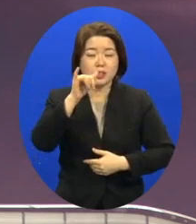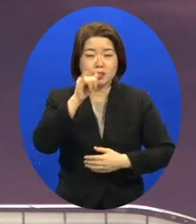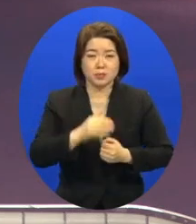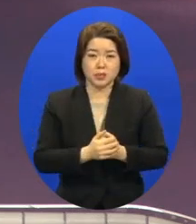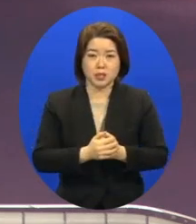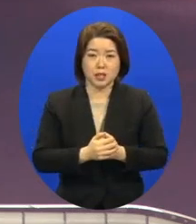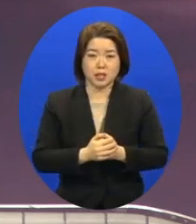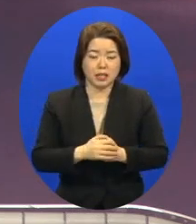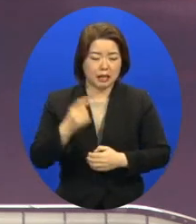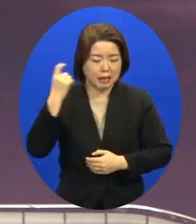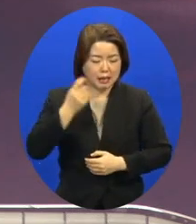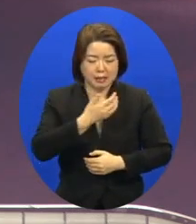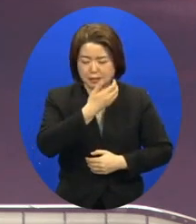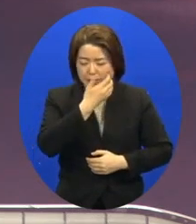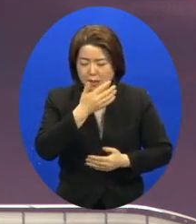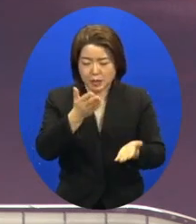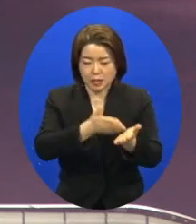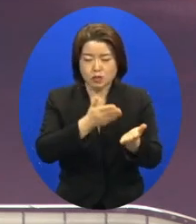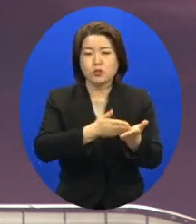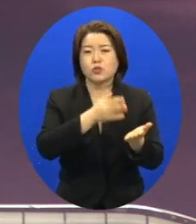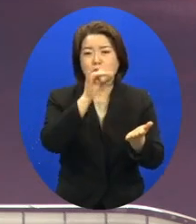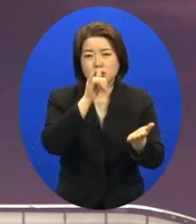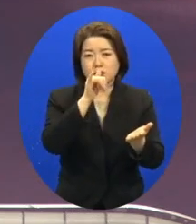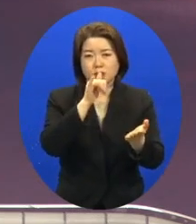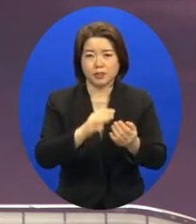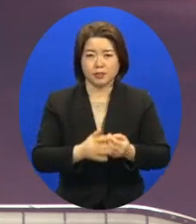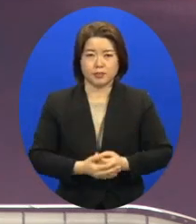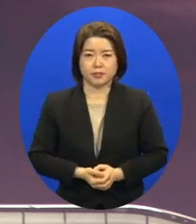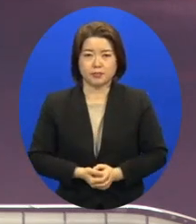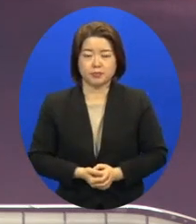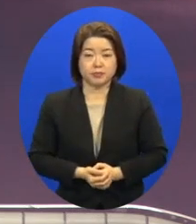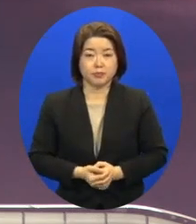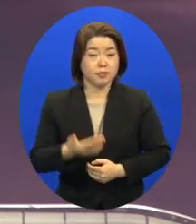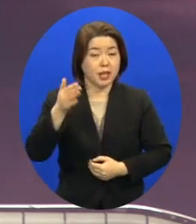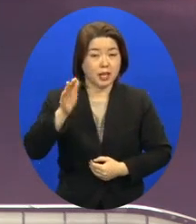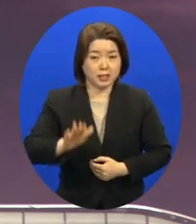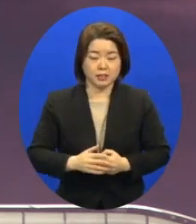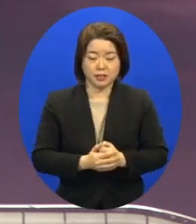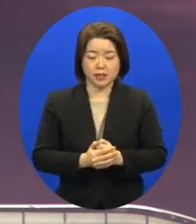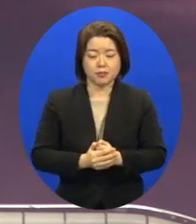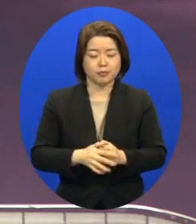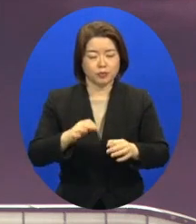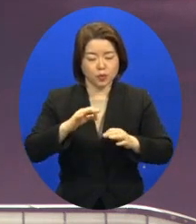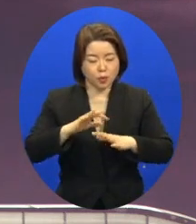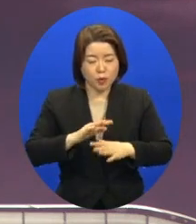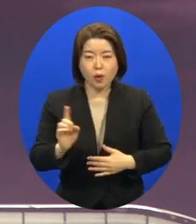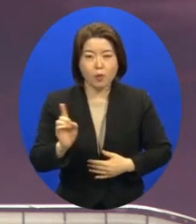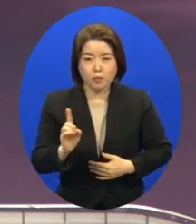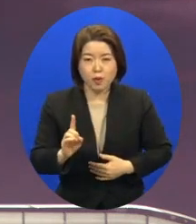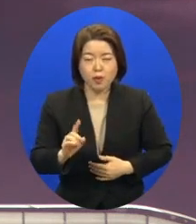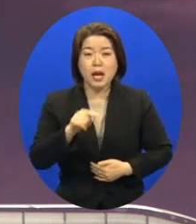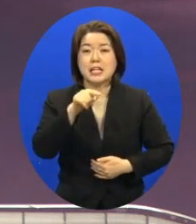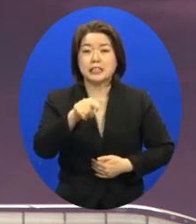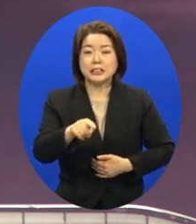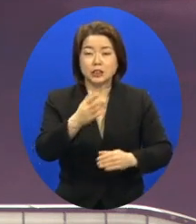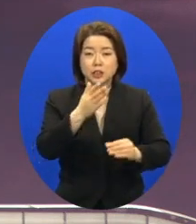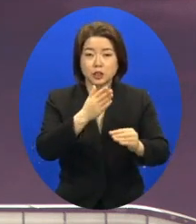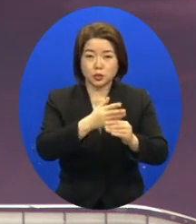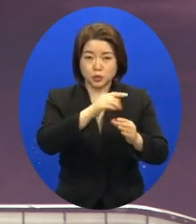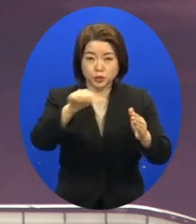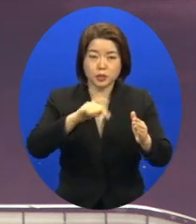참 듣기도 민망한 뉴스도 들려옵니다. 그런데 참 놀라운 것은 그런 가운데도